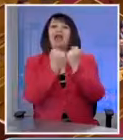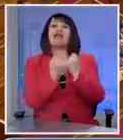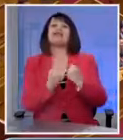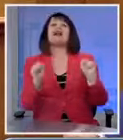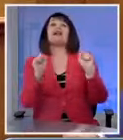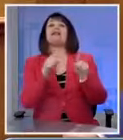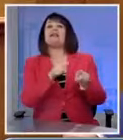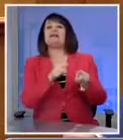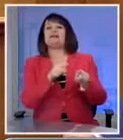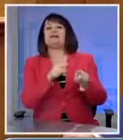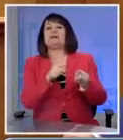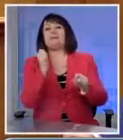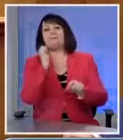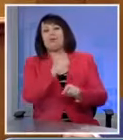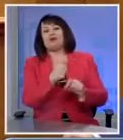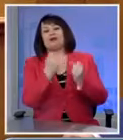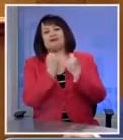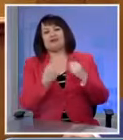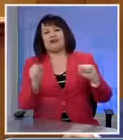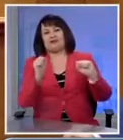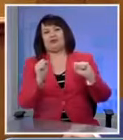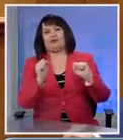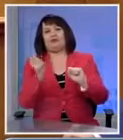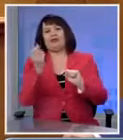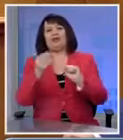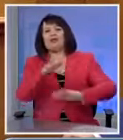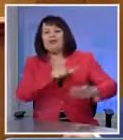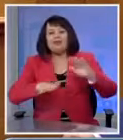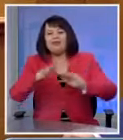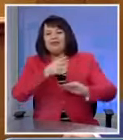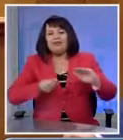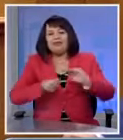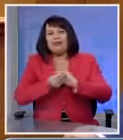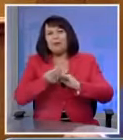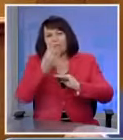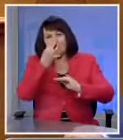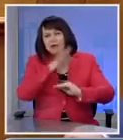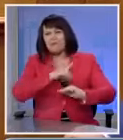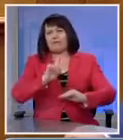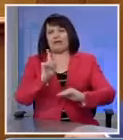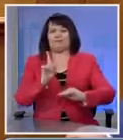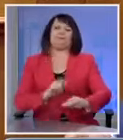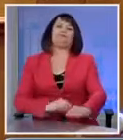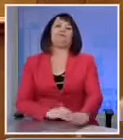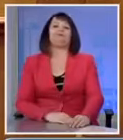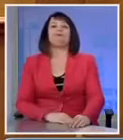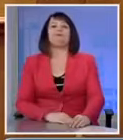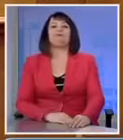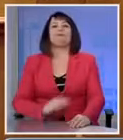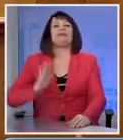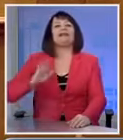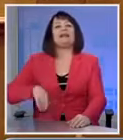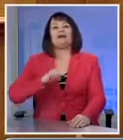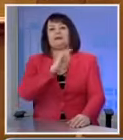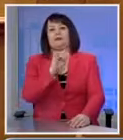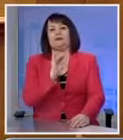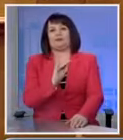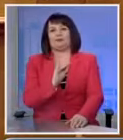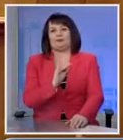της, την πλήρη αυτονομία της από τα διαπλεκόμενα συμφέροντα που την πολιορκούν. Και ένα τελευταίο ερώτημα.